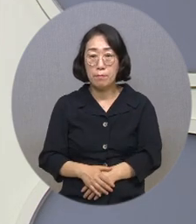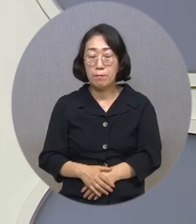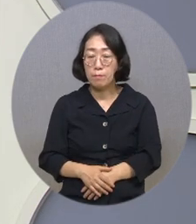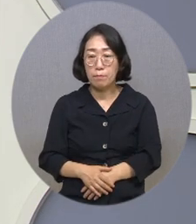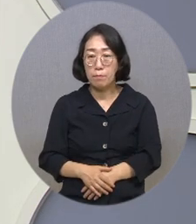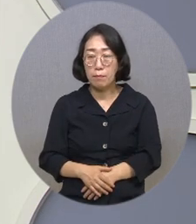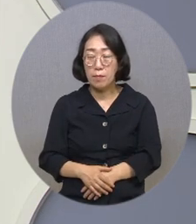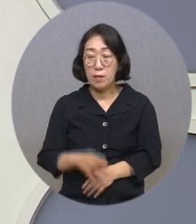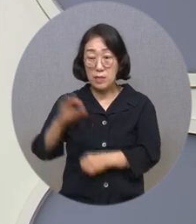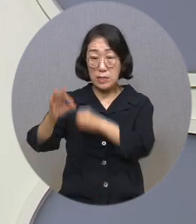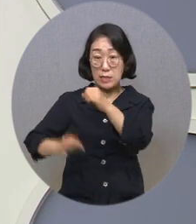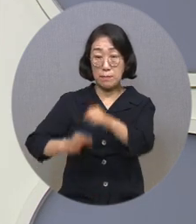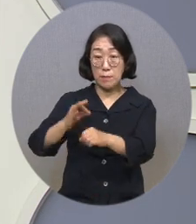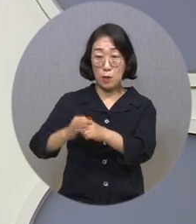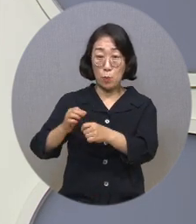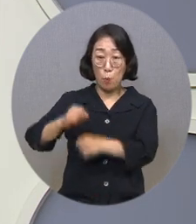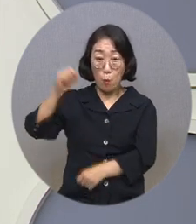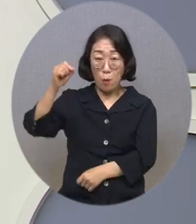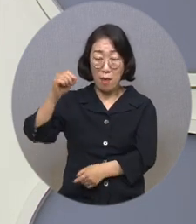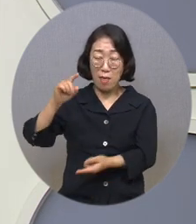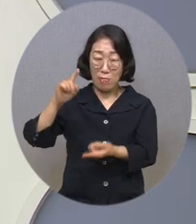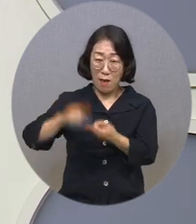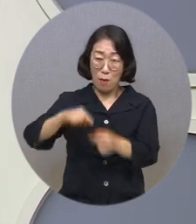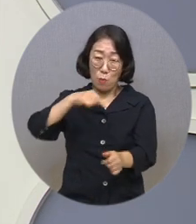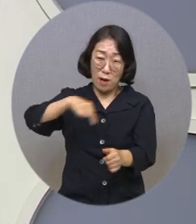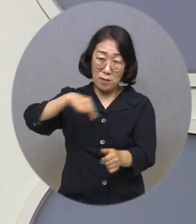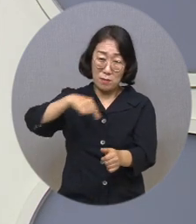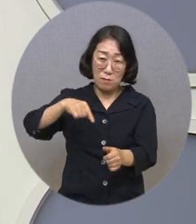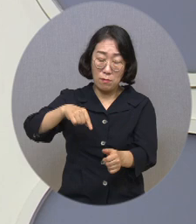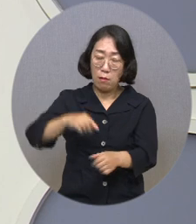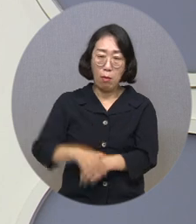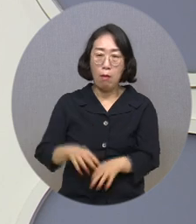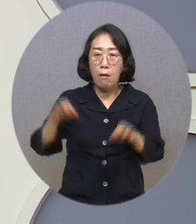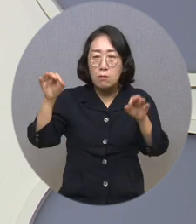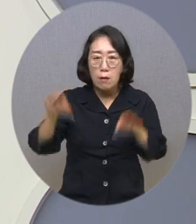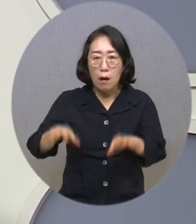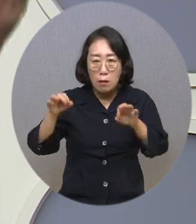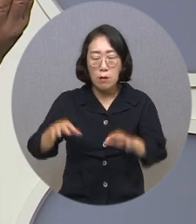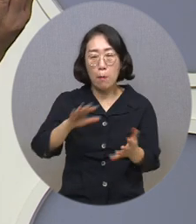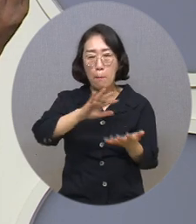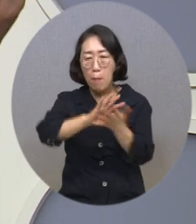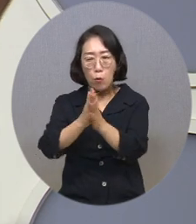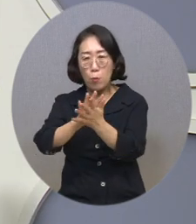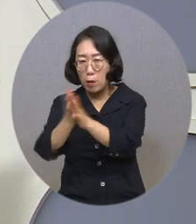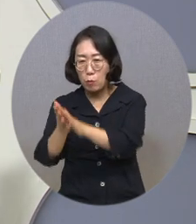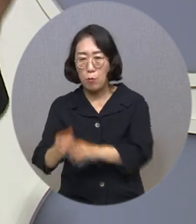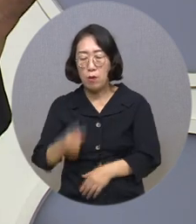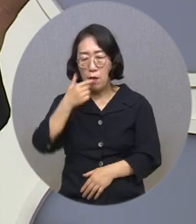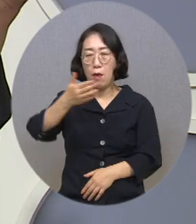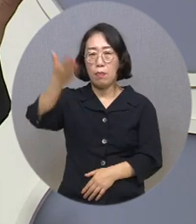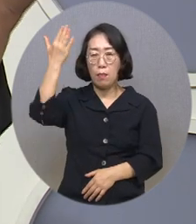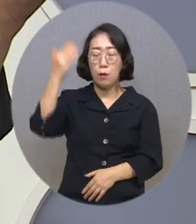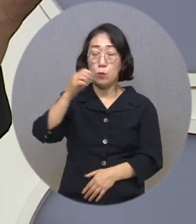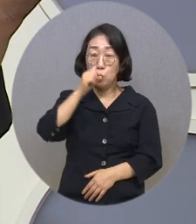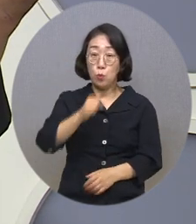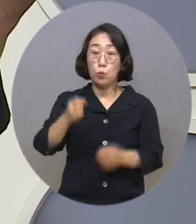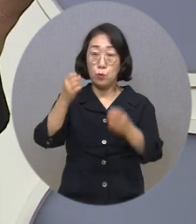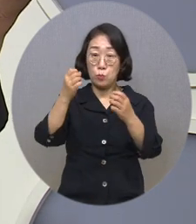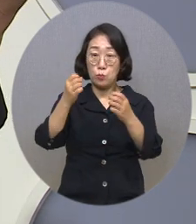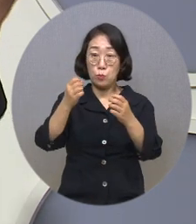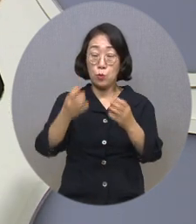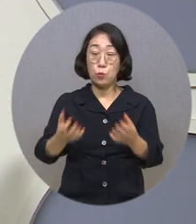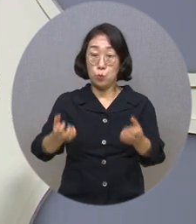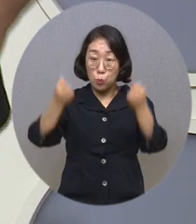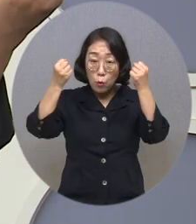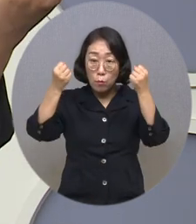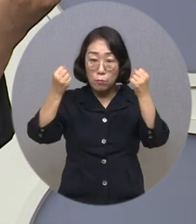한국에도 오는 시대가 됐습니다. 그래서 이제는 옛날에 내가 좋은 대학 나왔다, 좋은 학교, 물론 인정을 해줘야